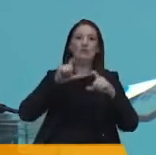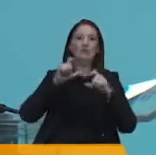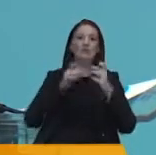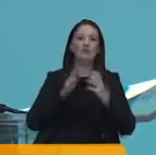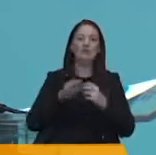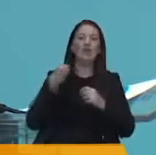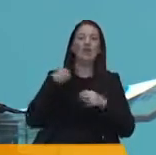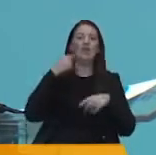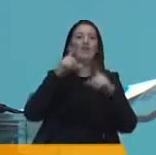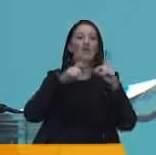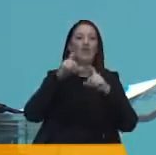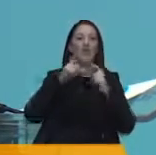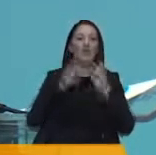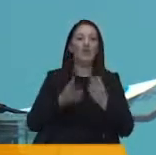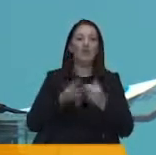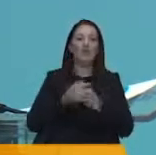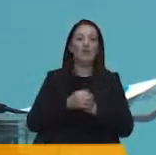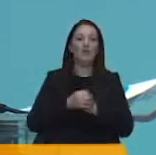Yeni fotoğraflar.